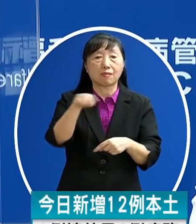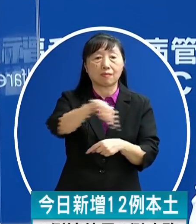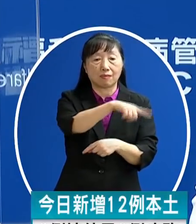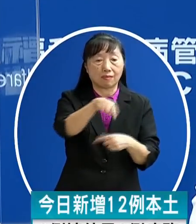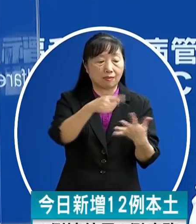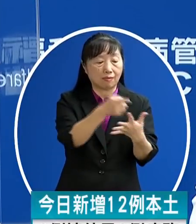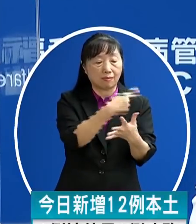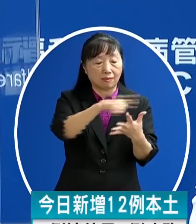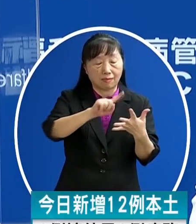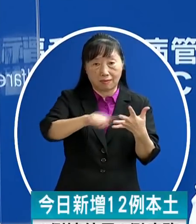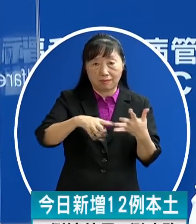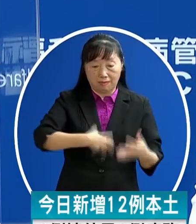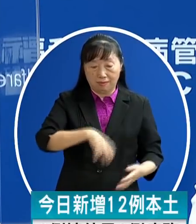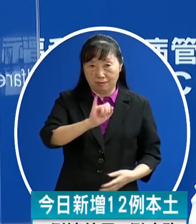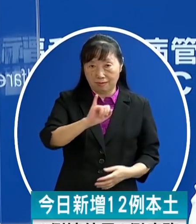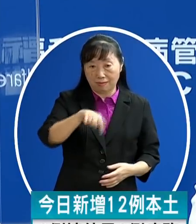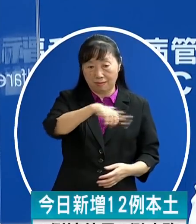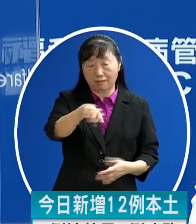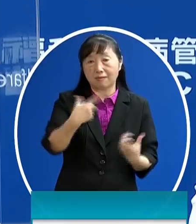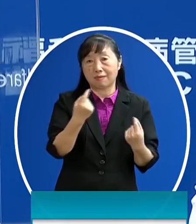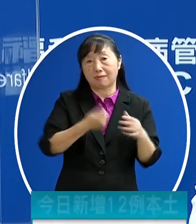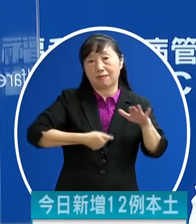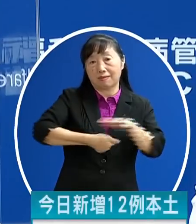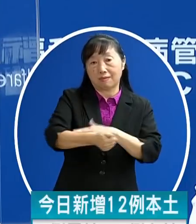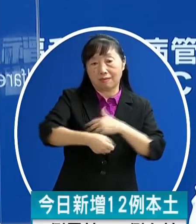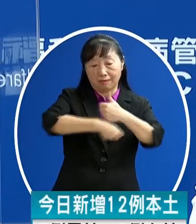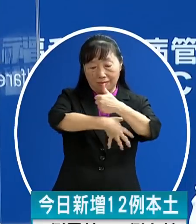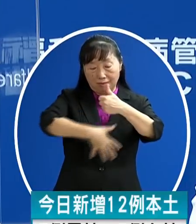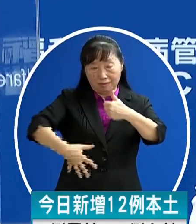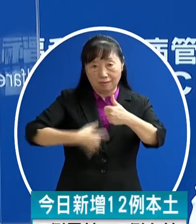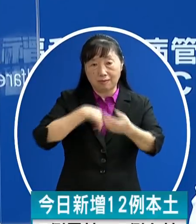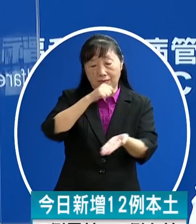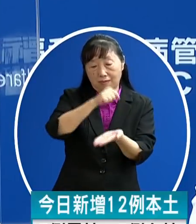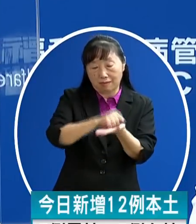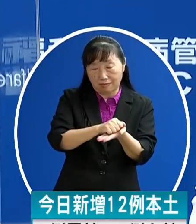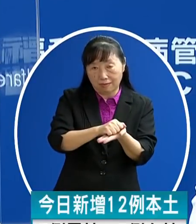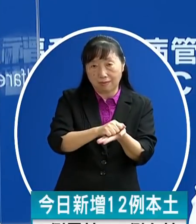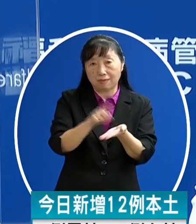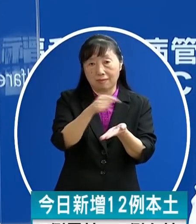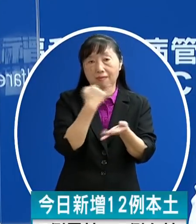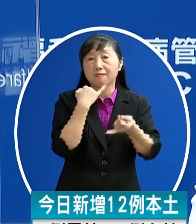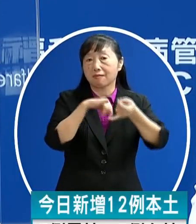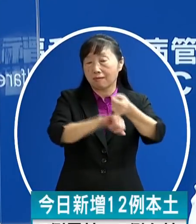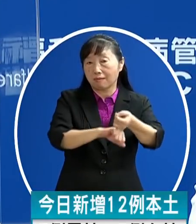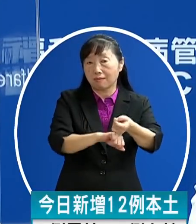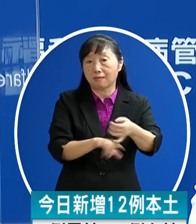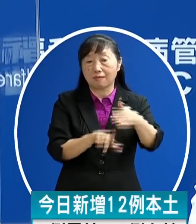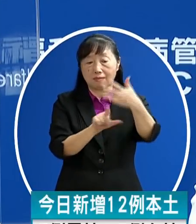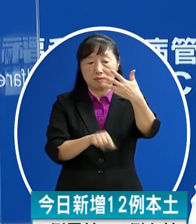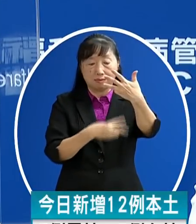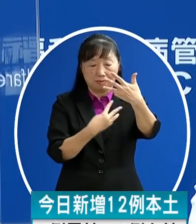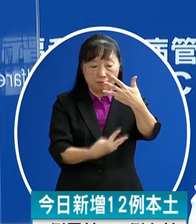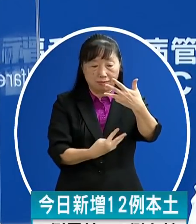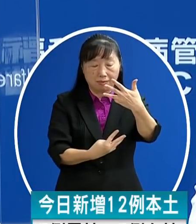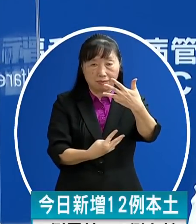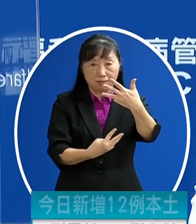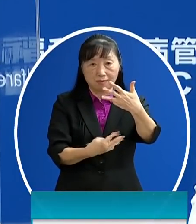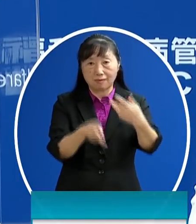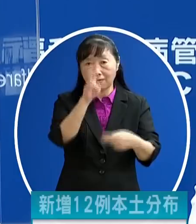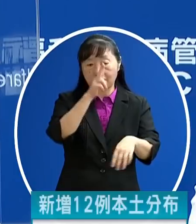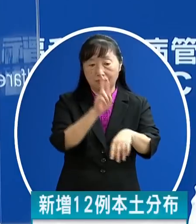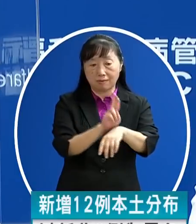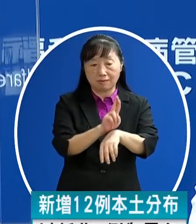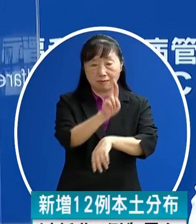面来登记，那才能够预约得到。所以在时间上是定在8月3号的中